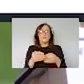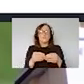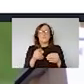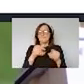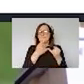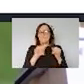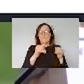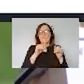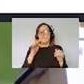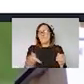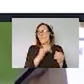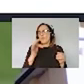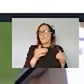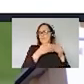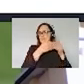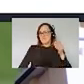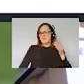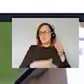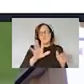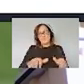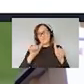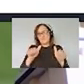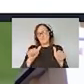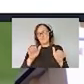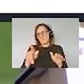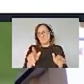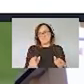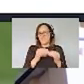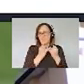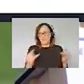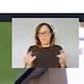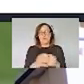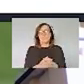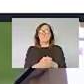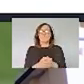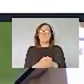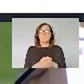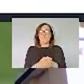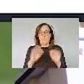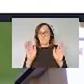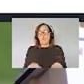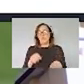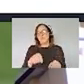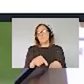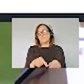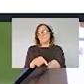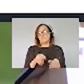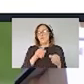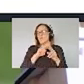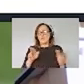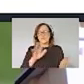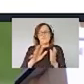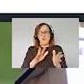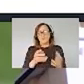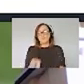tutaj opcja do wyboru bardzo różna i mogę właśnie z tego w różny sposób korzystać